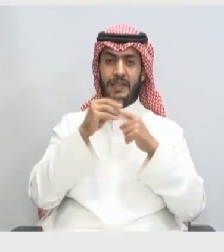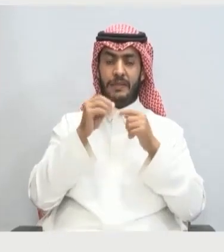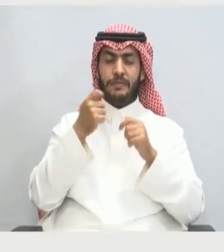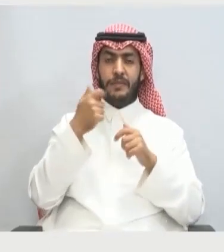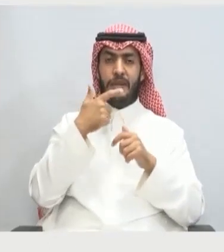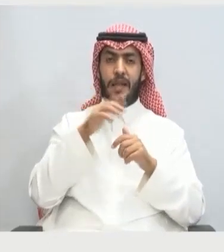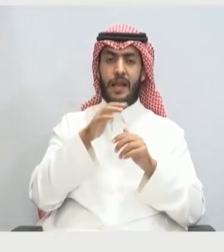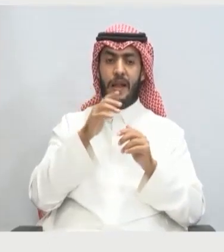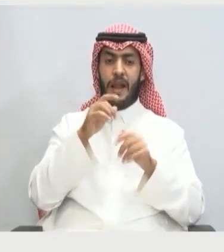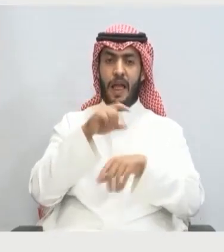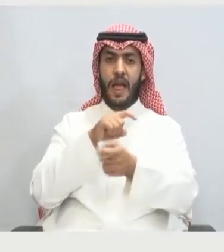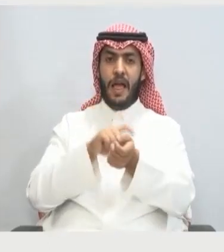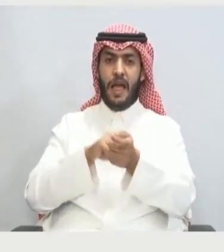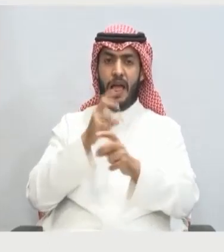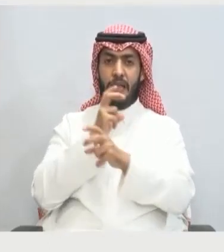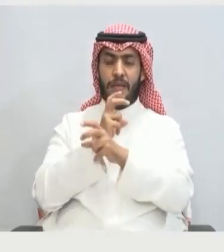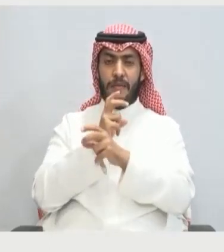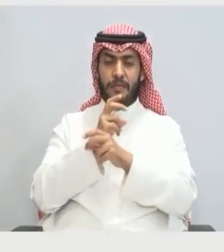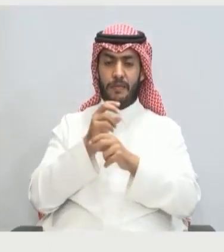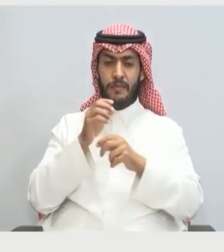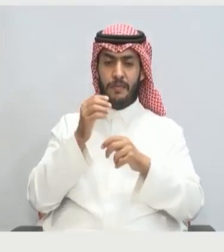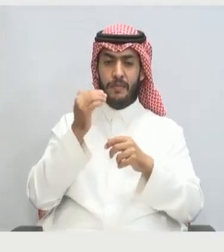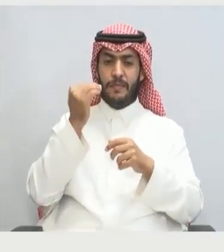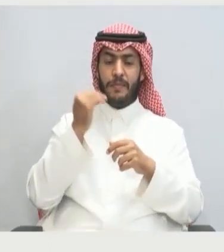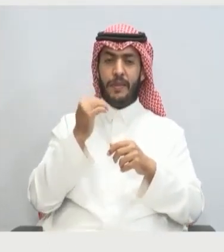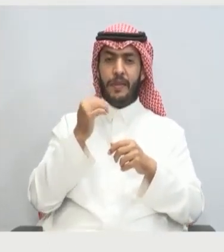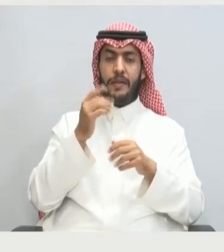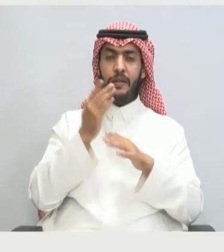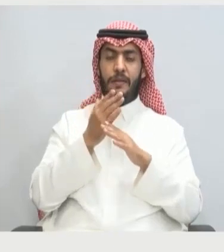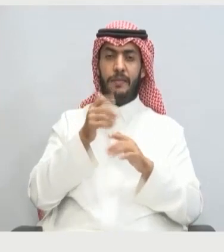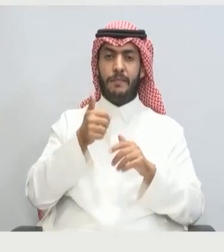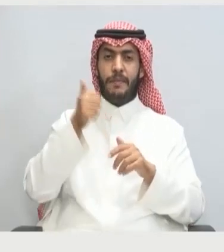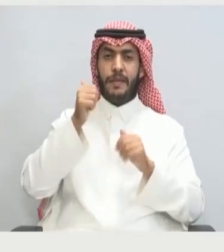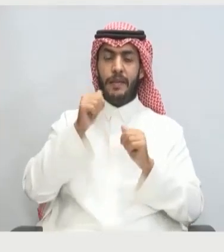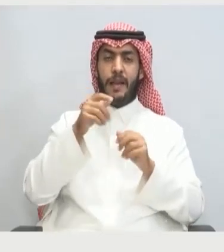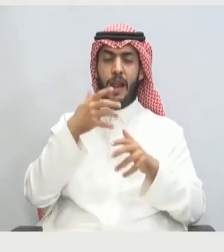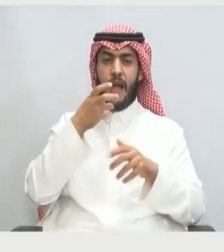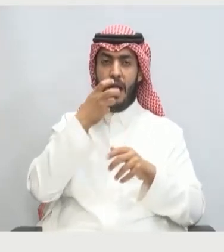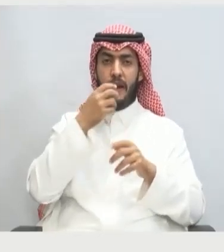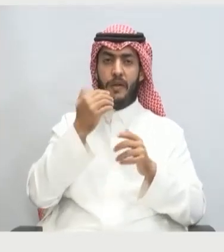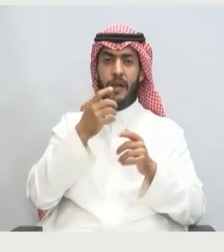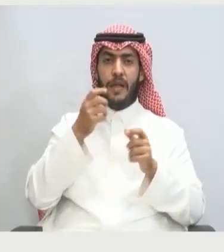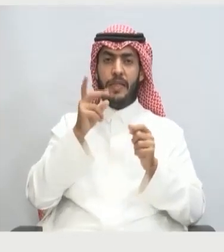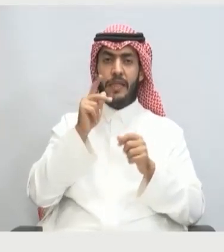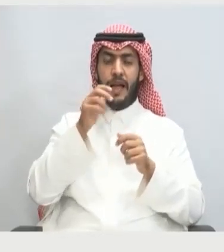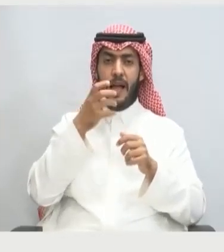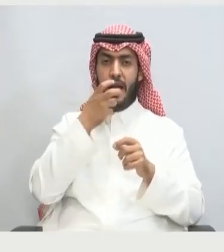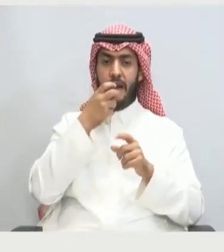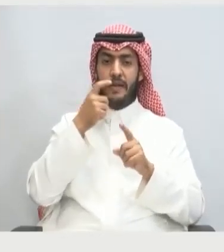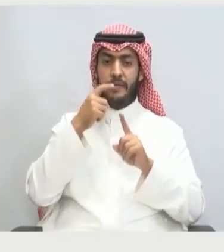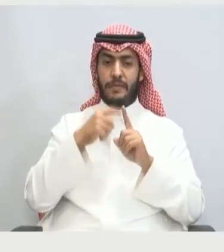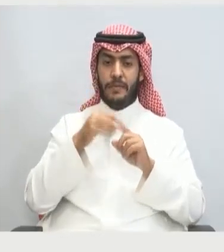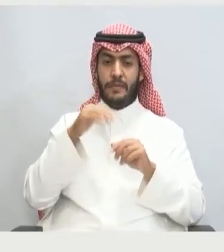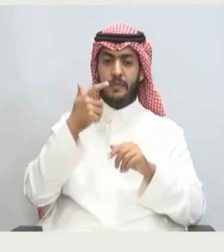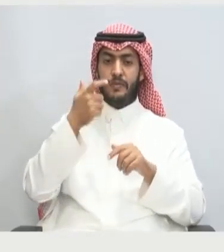السريعه للعضلات نتيجه التفاعلات الكيميائيه التي تطلق الحراره او الطاقه الحراريه ثم بعد